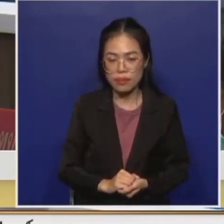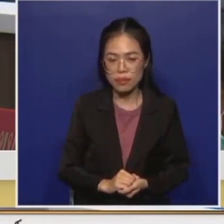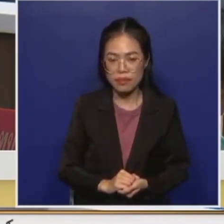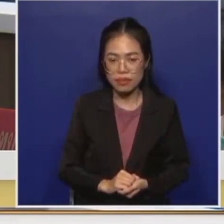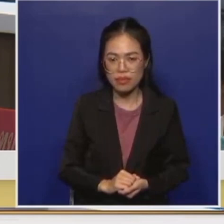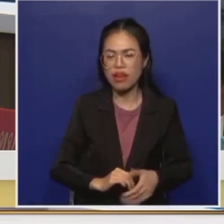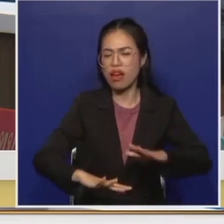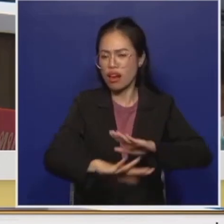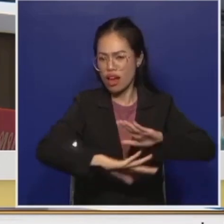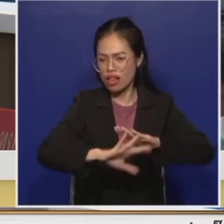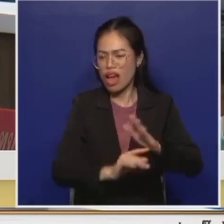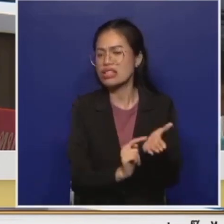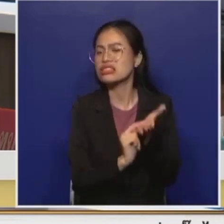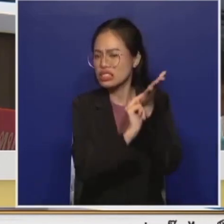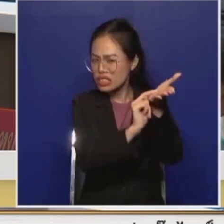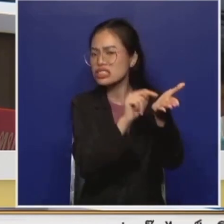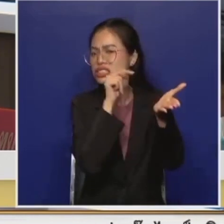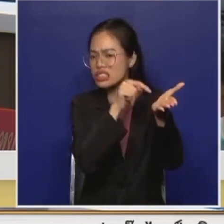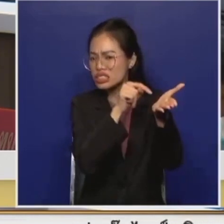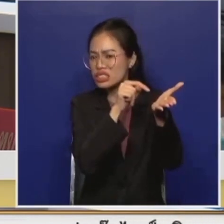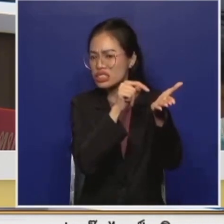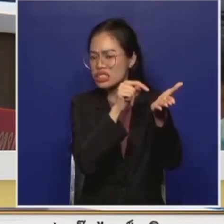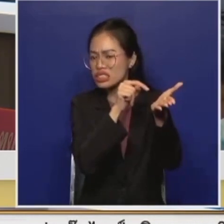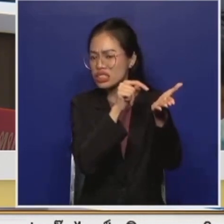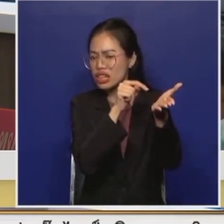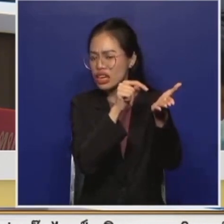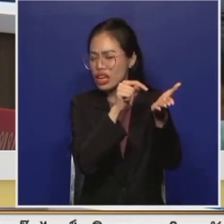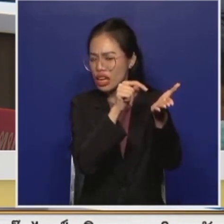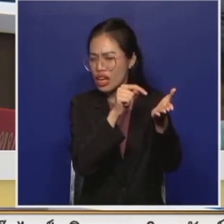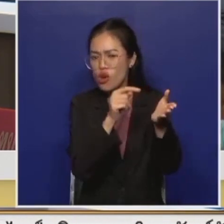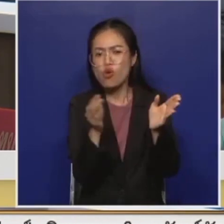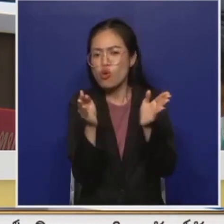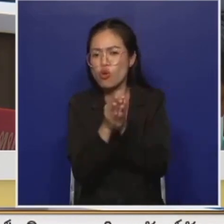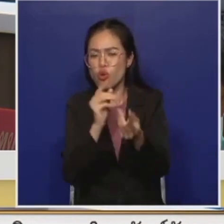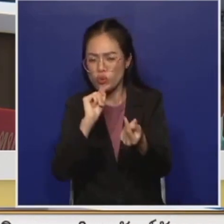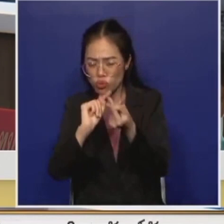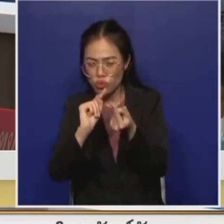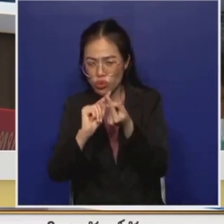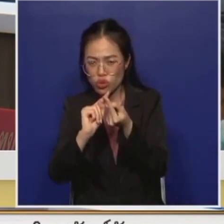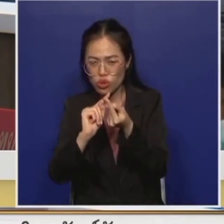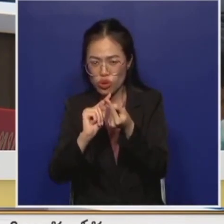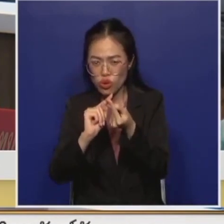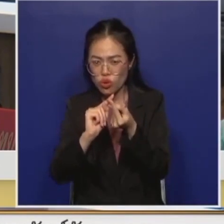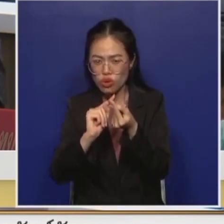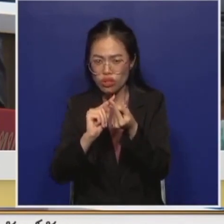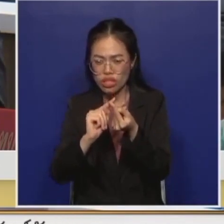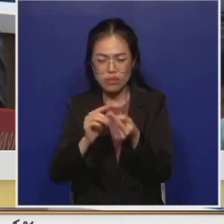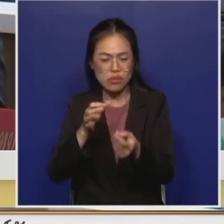ค่นี้เองนะครับ บวกกับ ท่านมีคดอยู่นวพอชอเป็น 10 คดีเลย